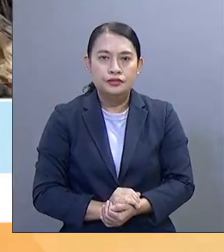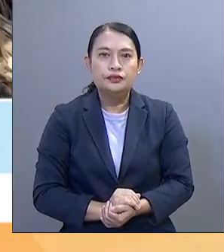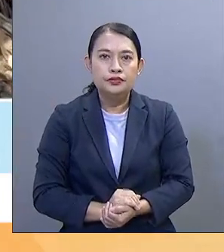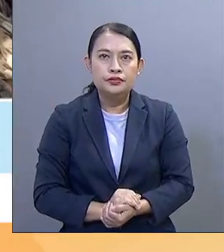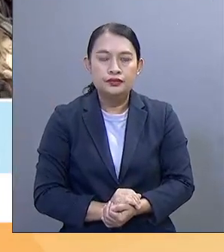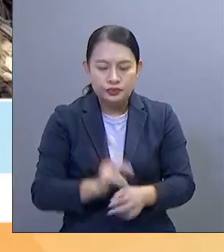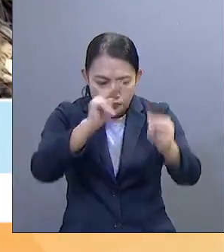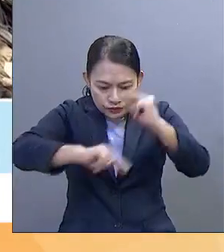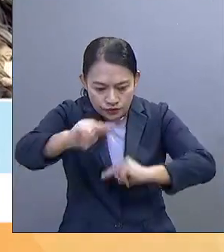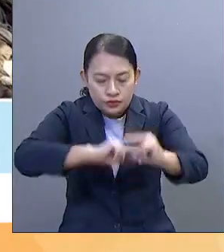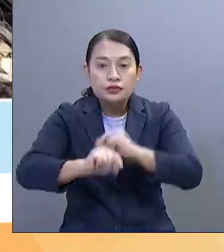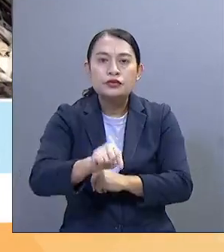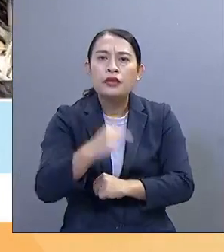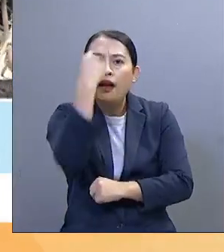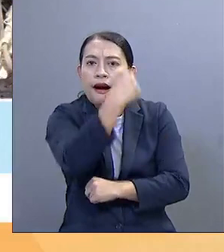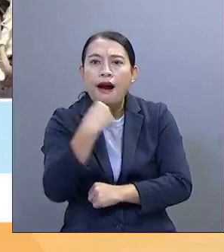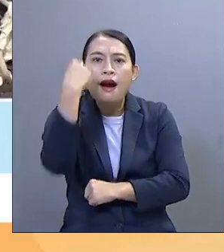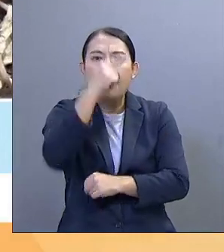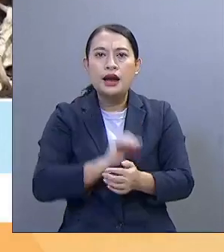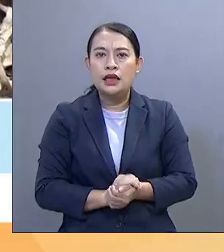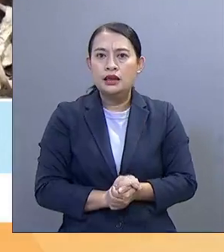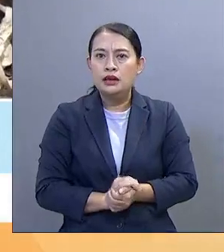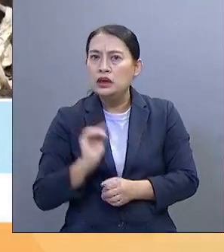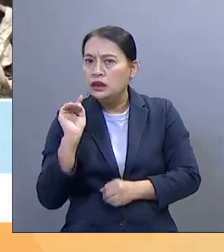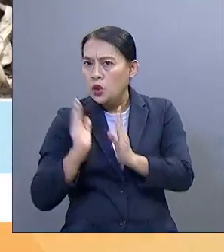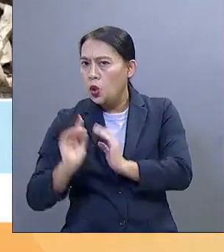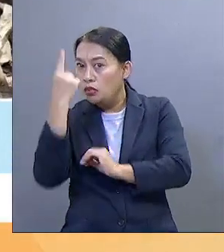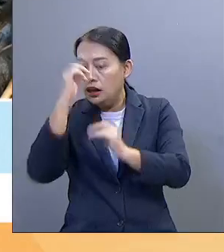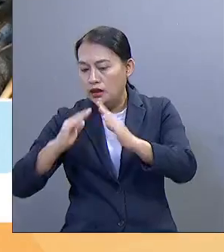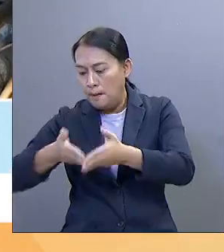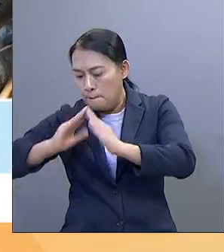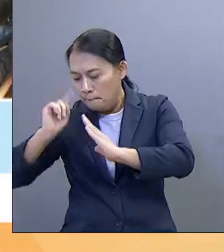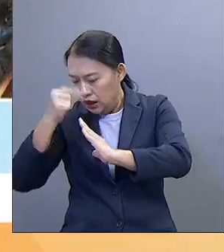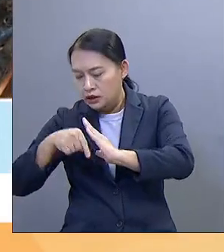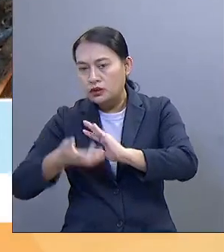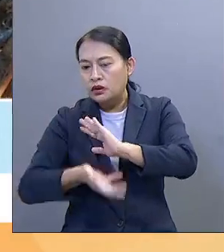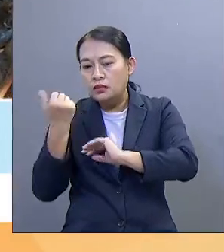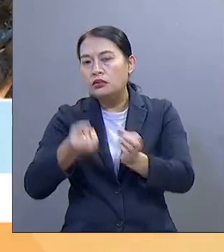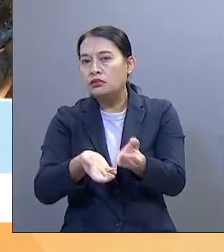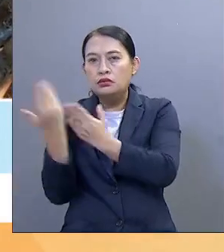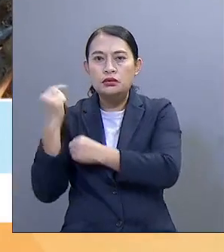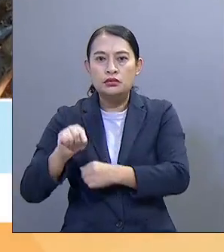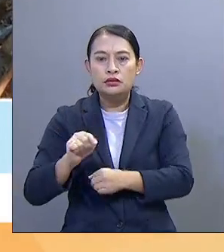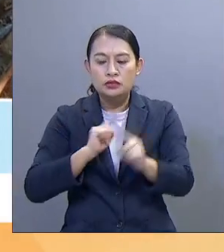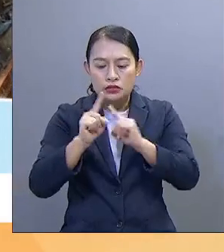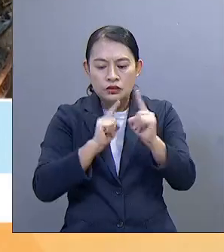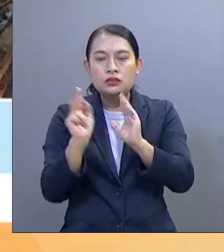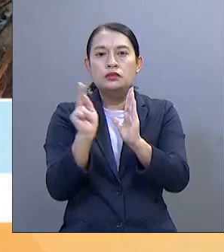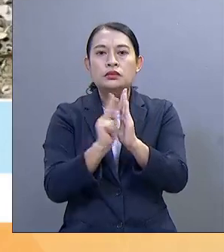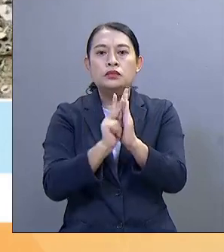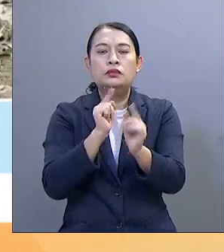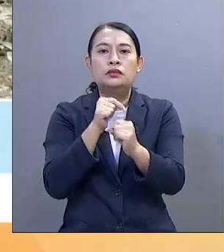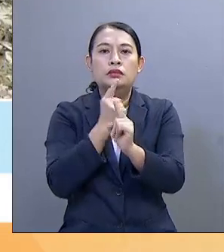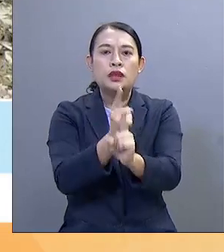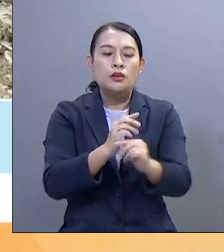จะไปสำหรวจด้ว่าใก clubs miteinander lorsqueจะให้รื้ออไปนารไล incurะ scheทอยู่